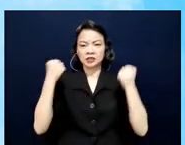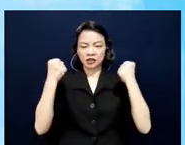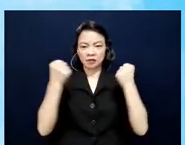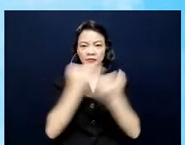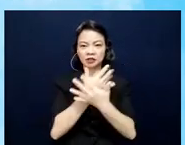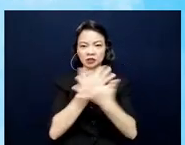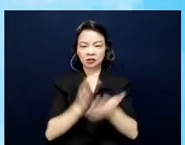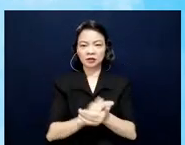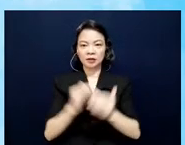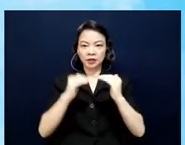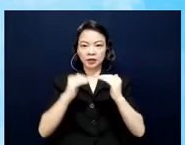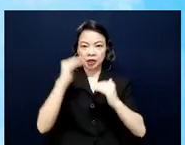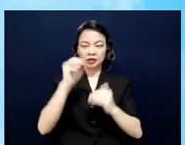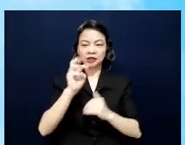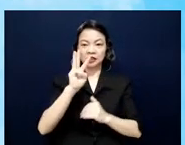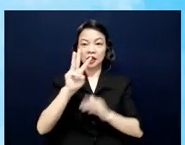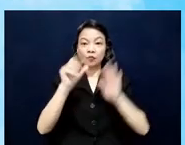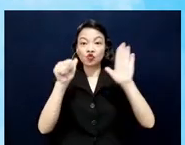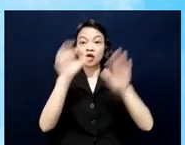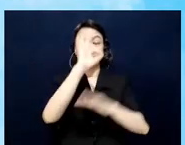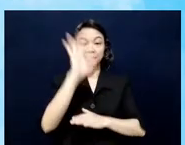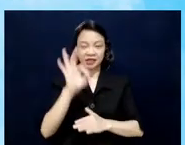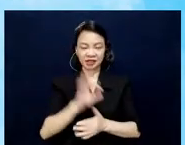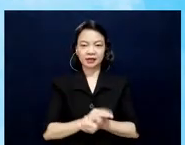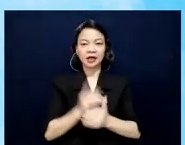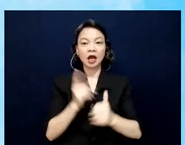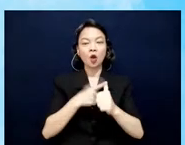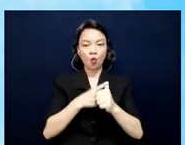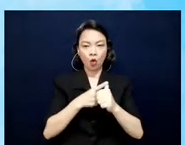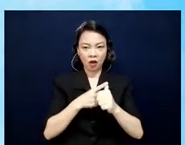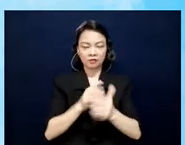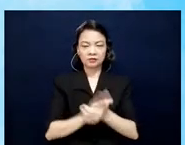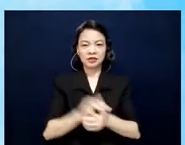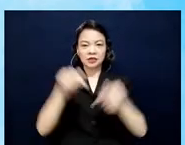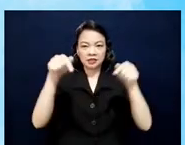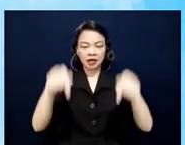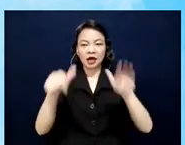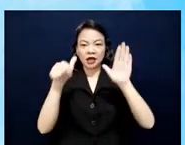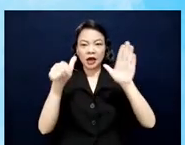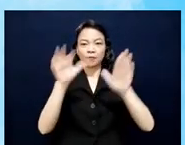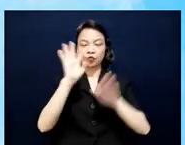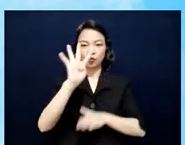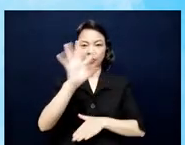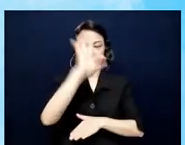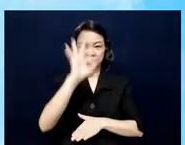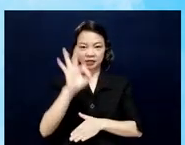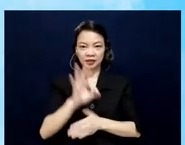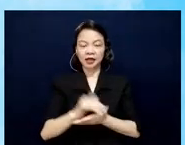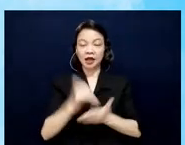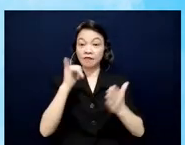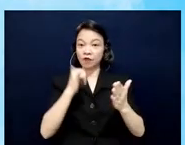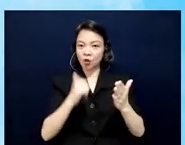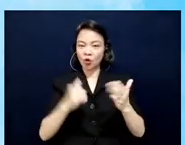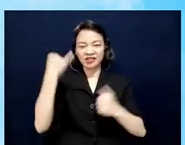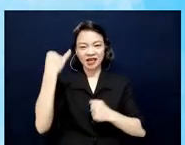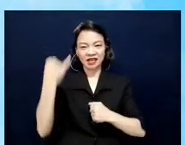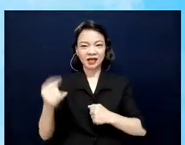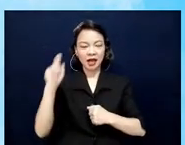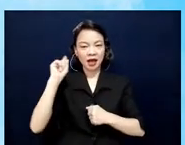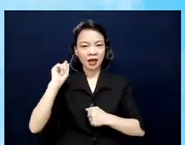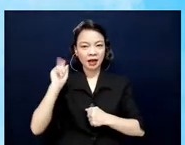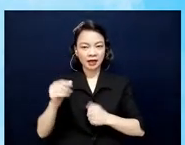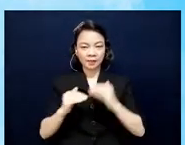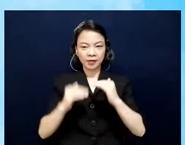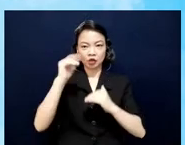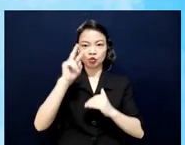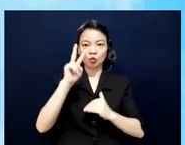36% pada awal menjadi 64% pada evaluasi akhir. Nah, ini ada sekitar peningkatan 28%.